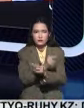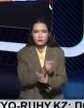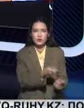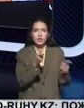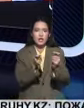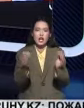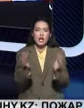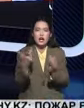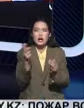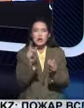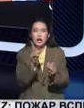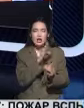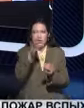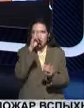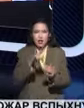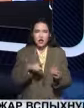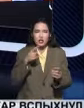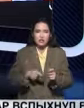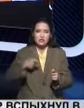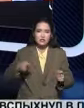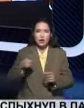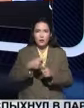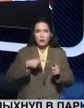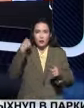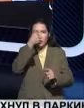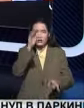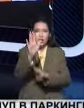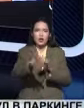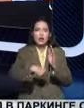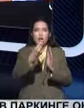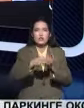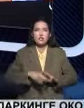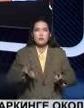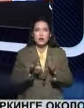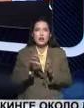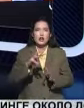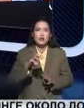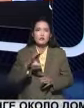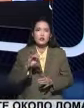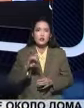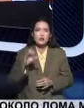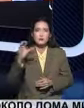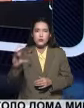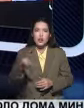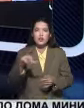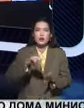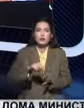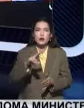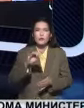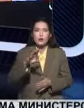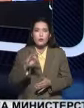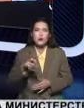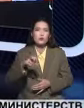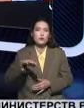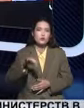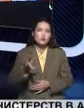вывоз сжиженного газа из Казахстана продлен на полгода. Приказ подписал глава Минэнерго Алмасадам Саткалиев. Он касается пропана и